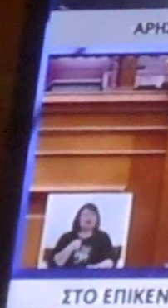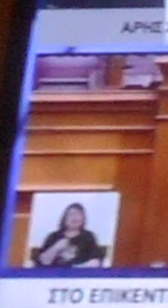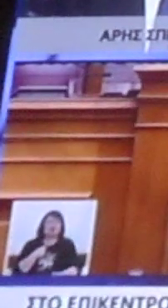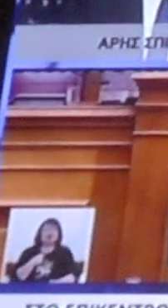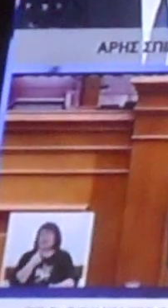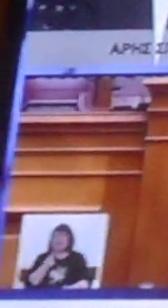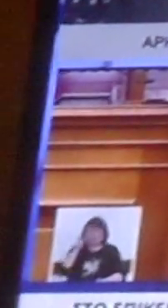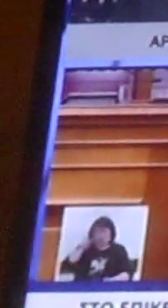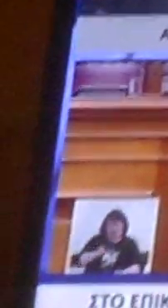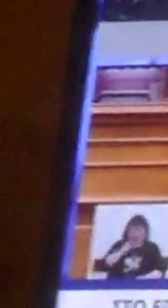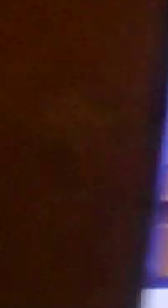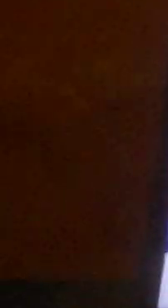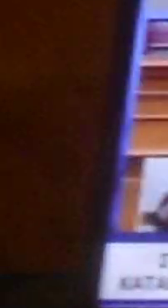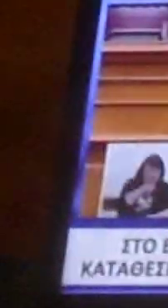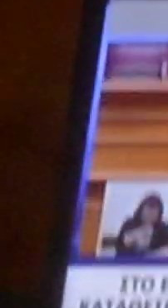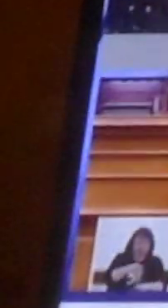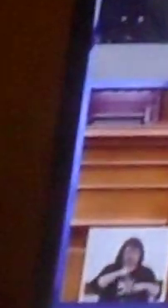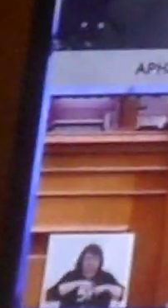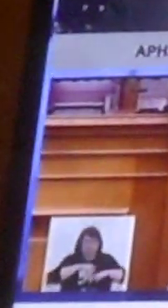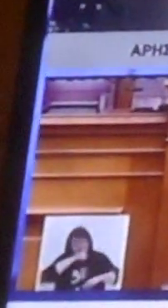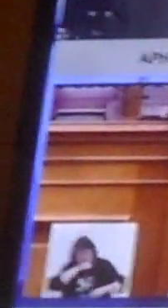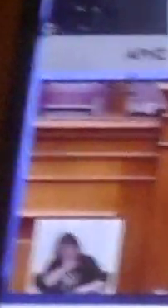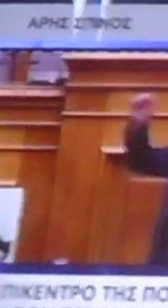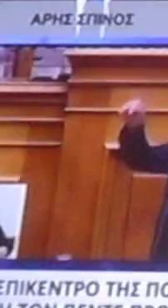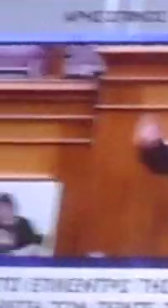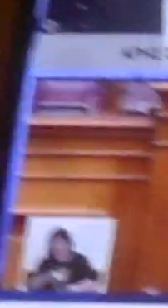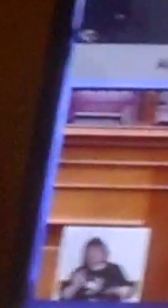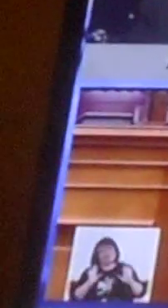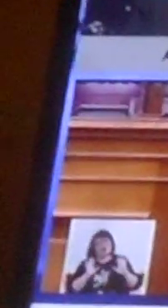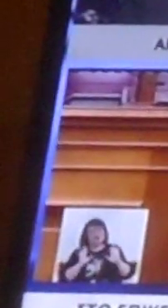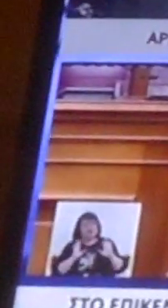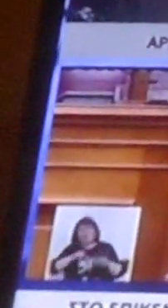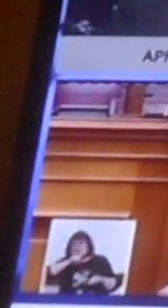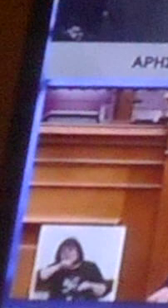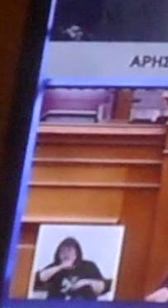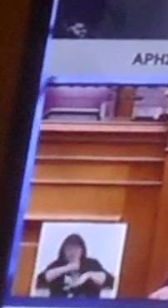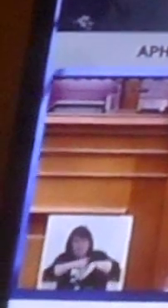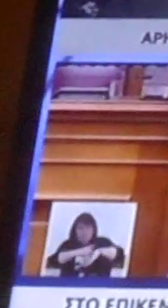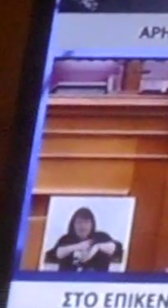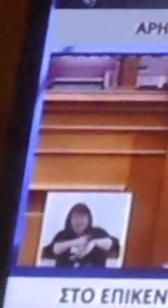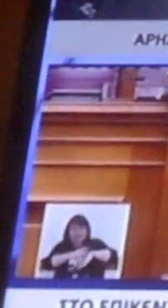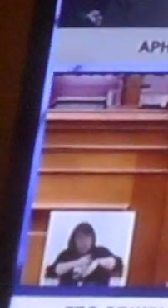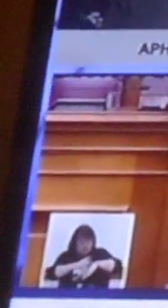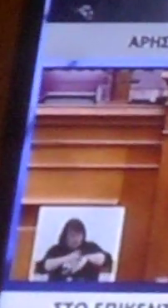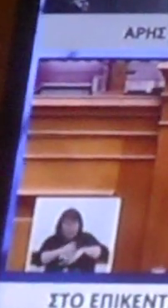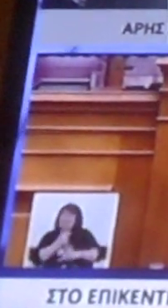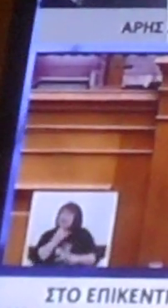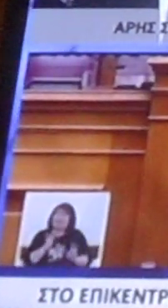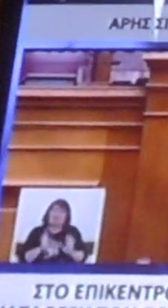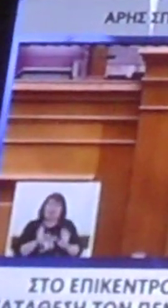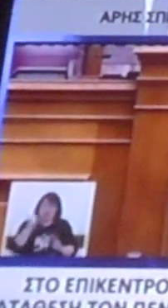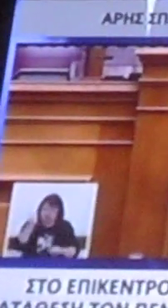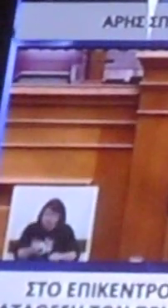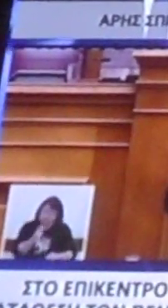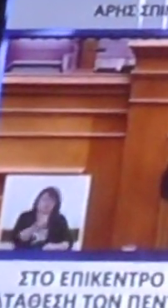να ακούσουμε και κάτι άλλο. Μια, αν μην τι άλλο, ενδιαφέρουσα πρόταση του κυρίου Στίγκα. Πάμε να